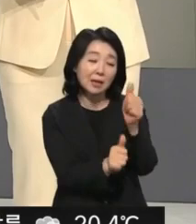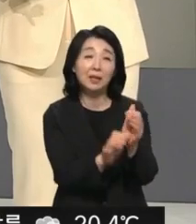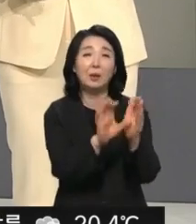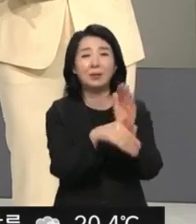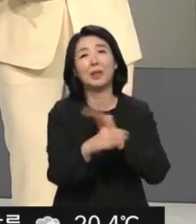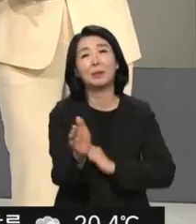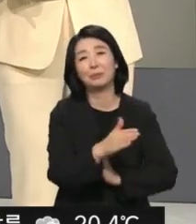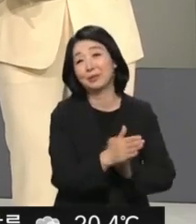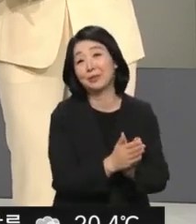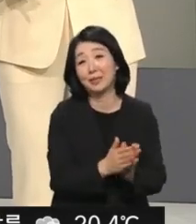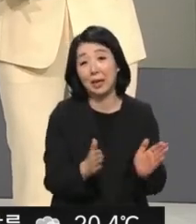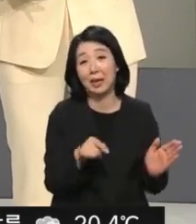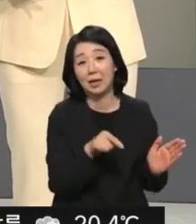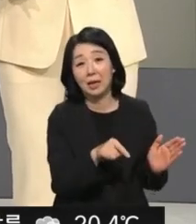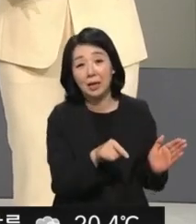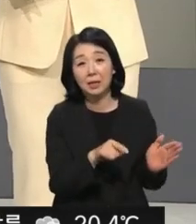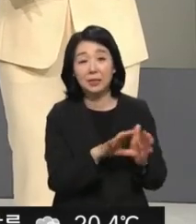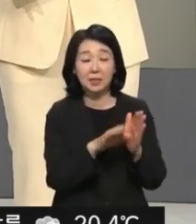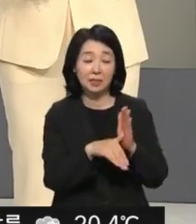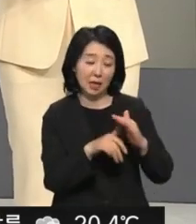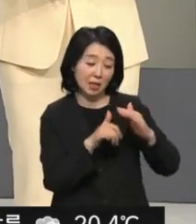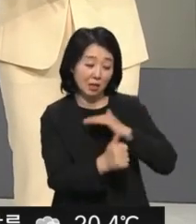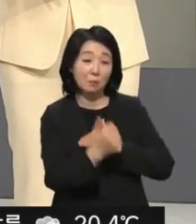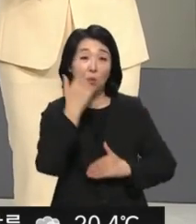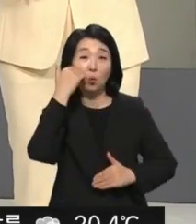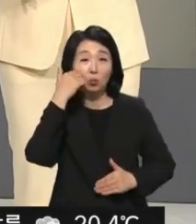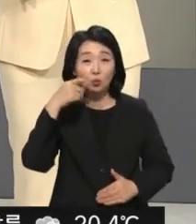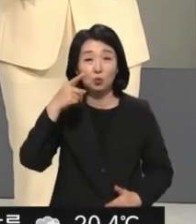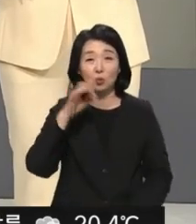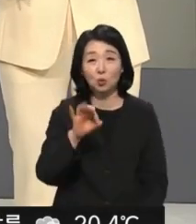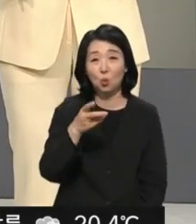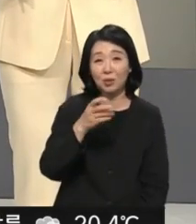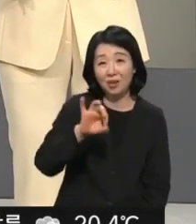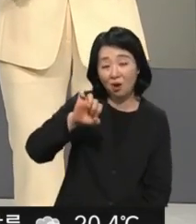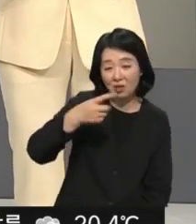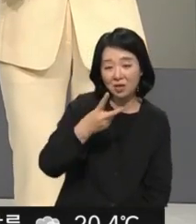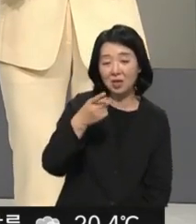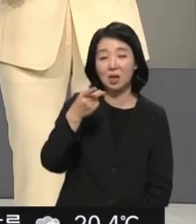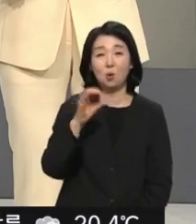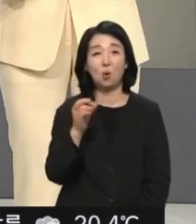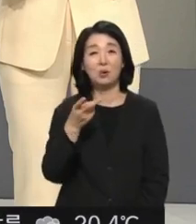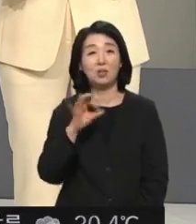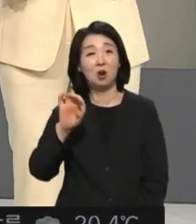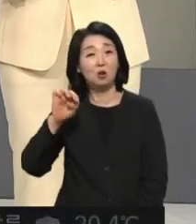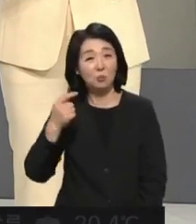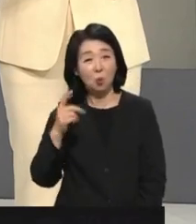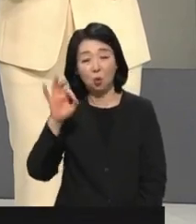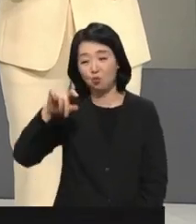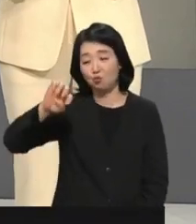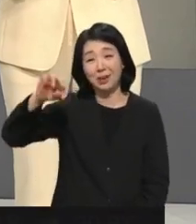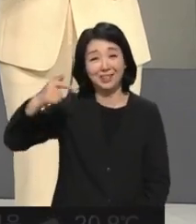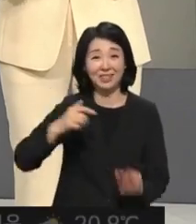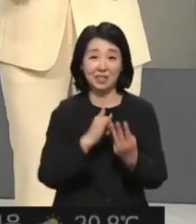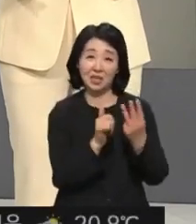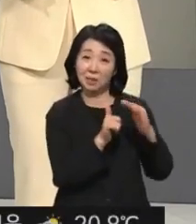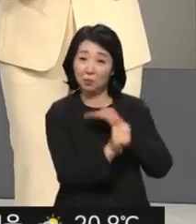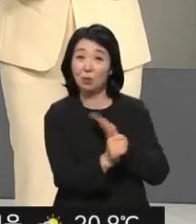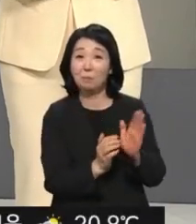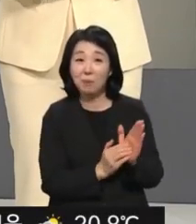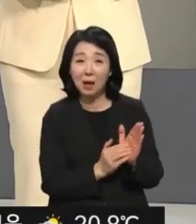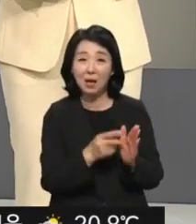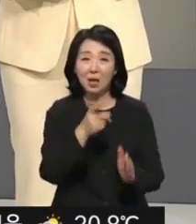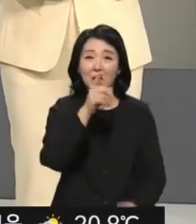전당대회에서부터 시작해봅니다. 당시 당대표에는 송영길, 홍영표, 우원식 세 후보가 도전했고 송 후보가 3수